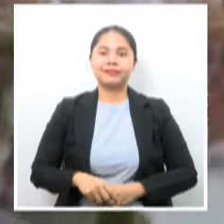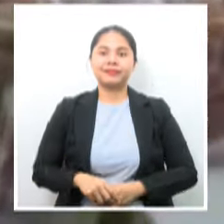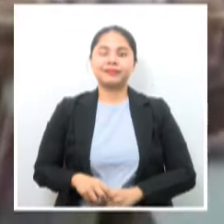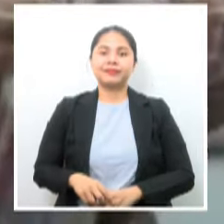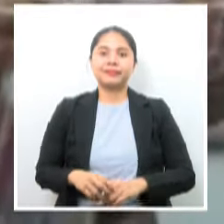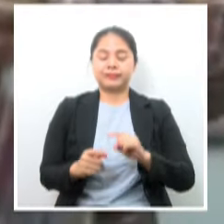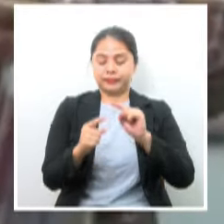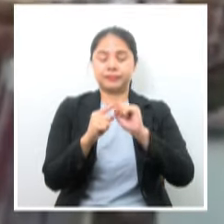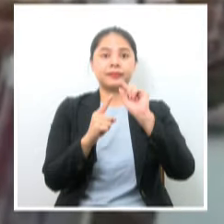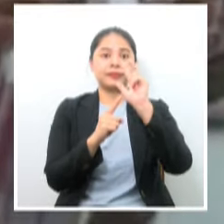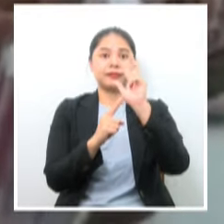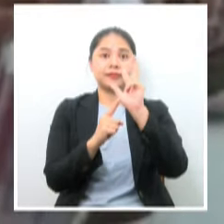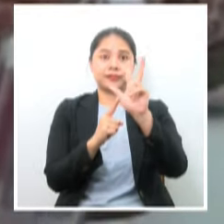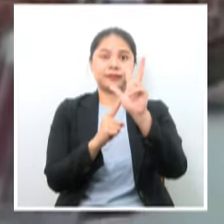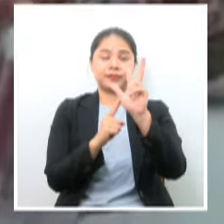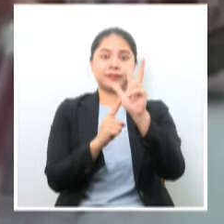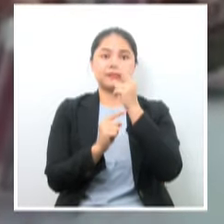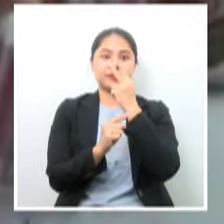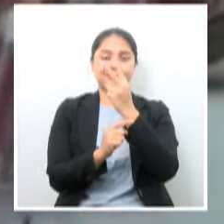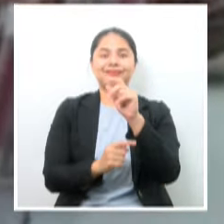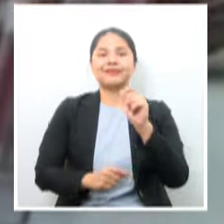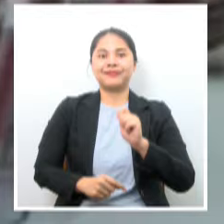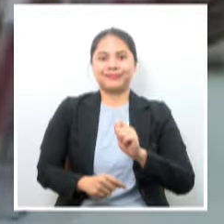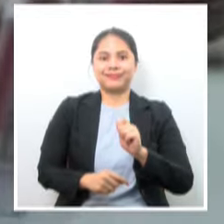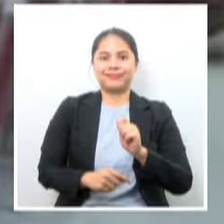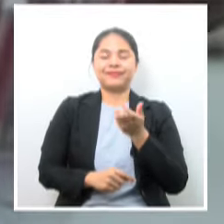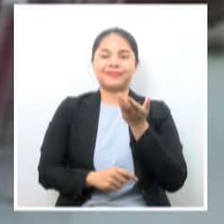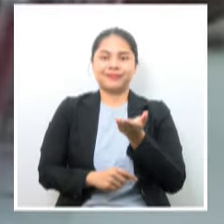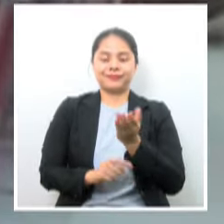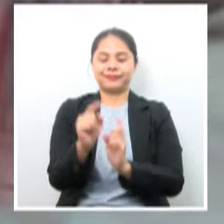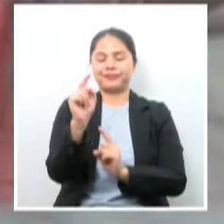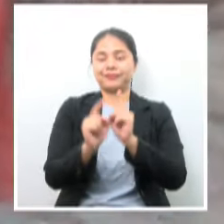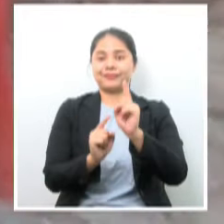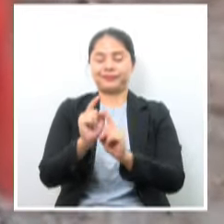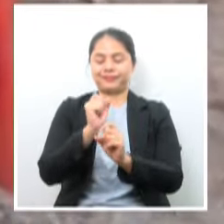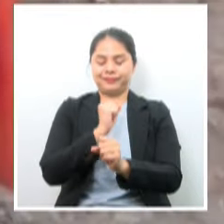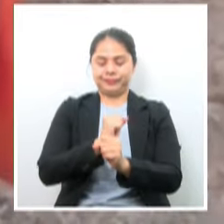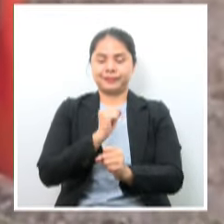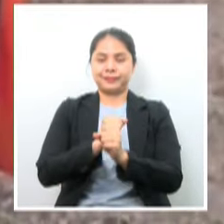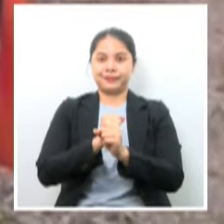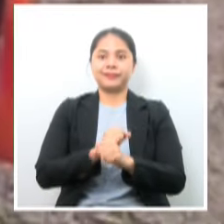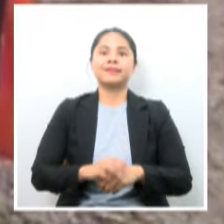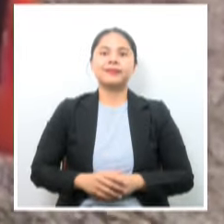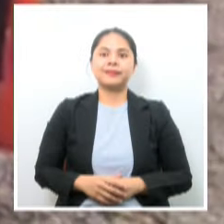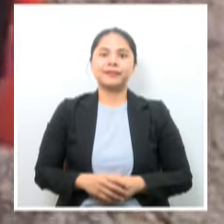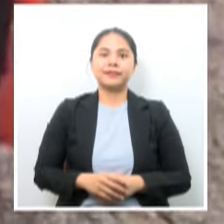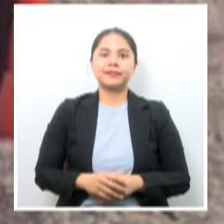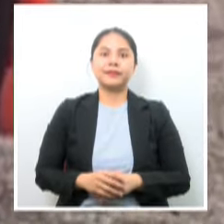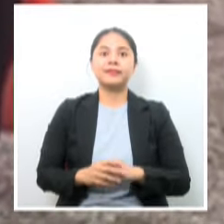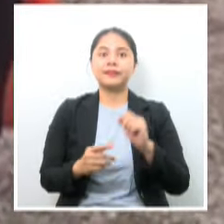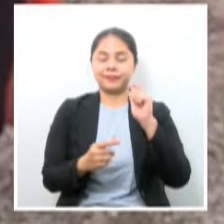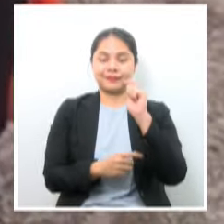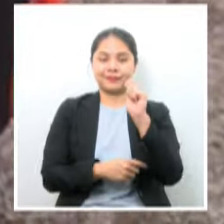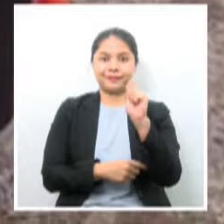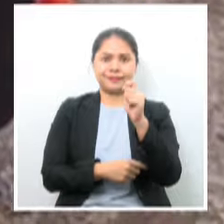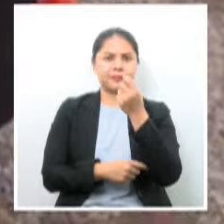ขั้น4เช็คโดยใช้ A Assessment การประเมินผลขั้นที่4 A X โ